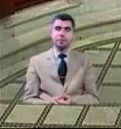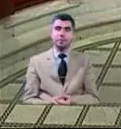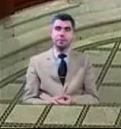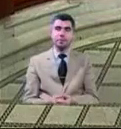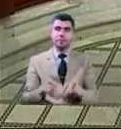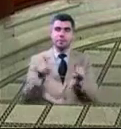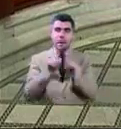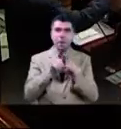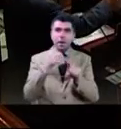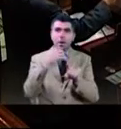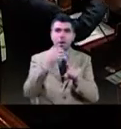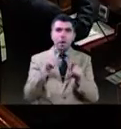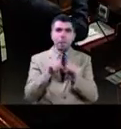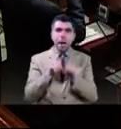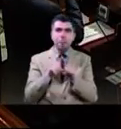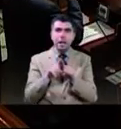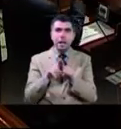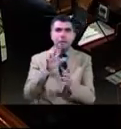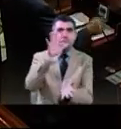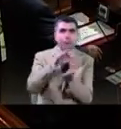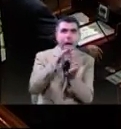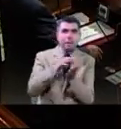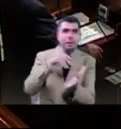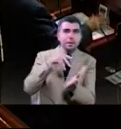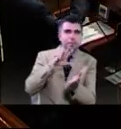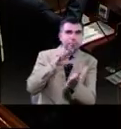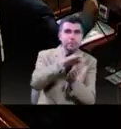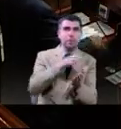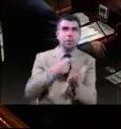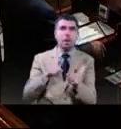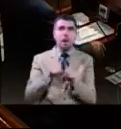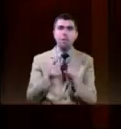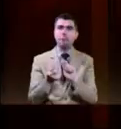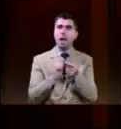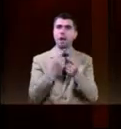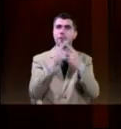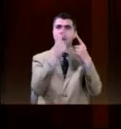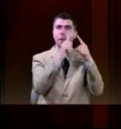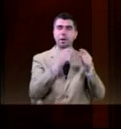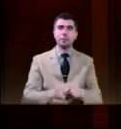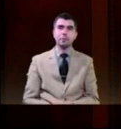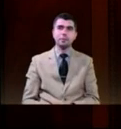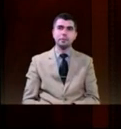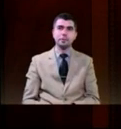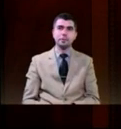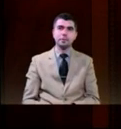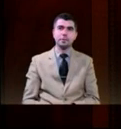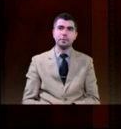مره مخرجيني متابعيني التماسيح مره دايرين كل مره في شكل